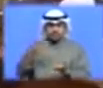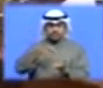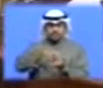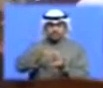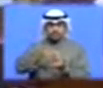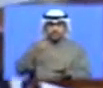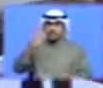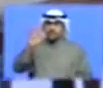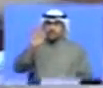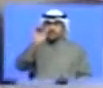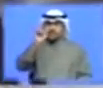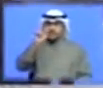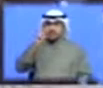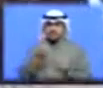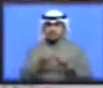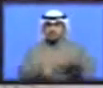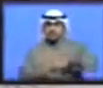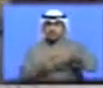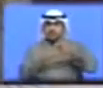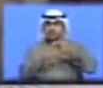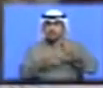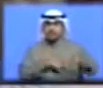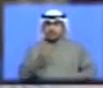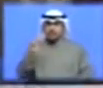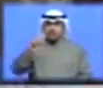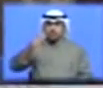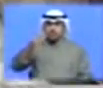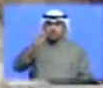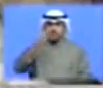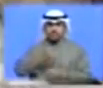اليوم سمو ولي العهد الشيخ نواف الأحمد الجابر الصباح.